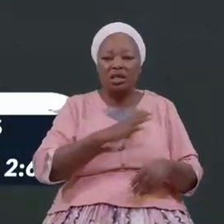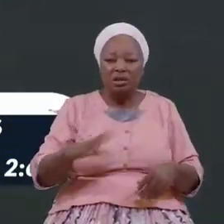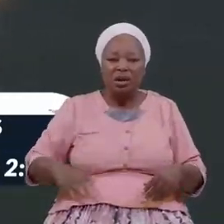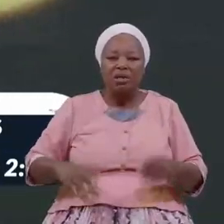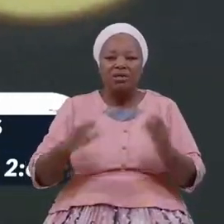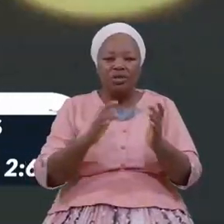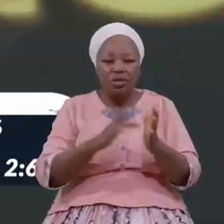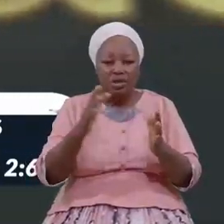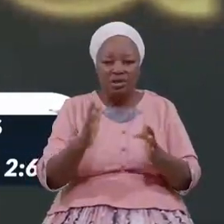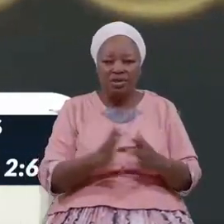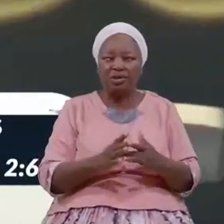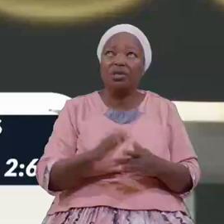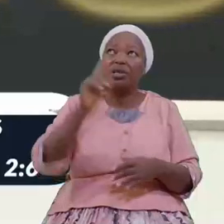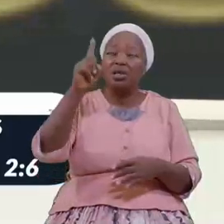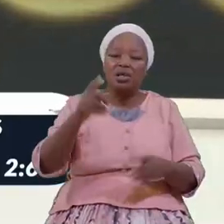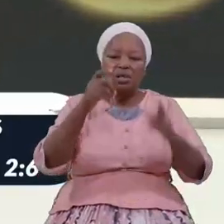Jésus-Christ. »